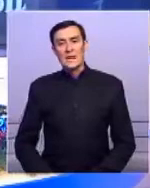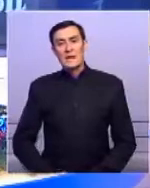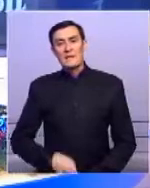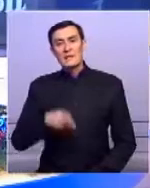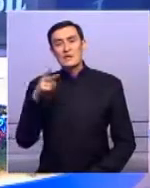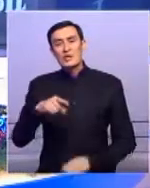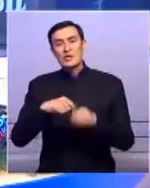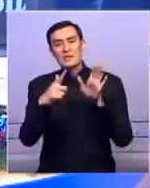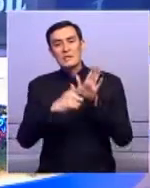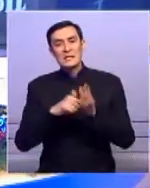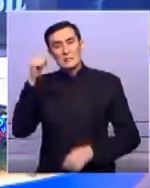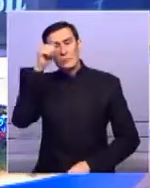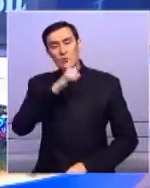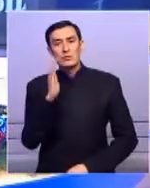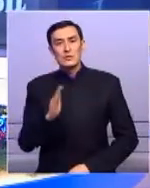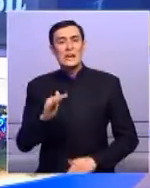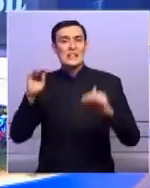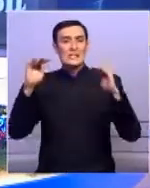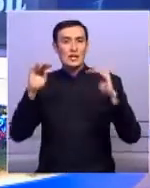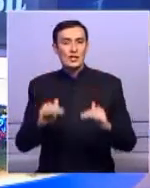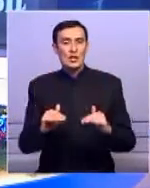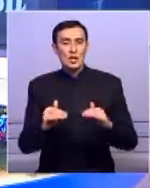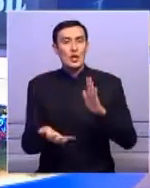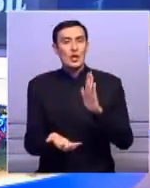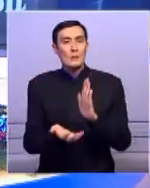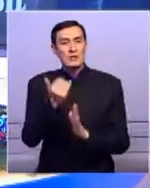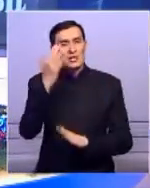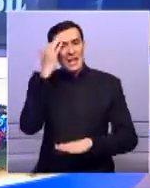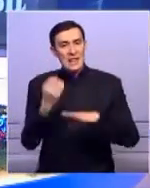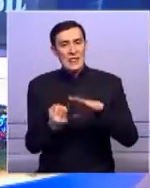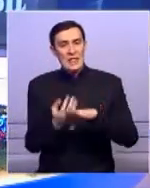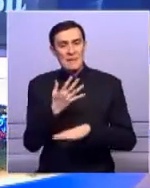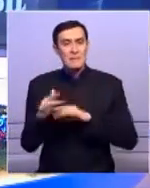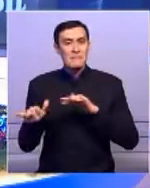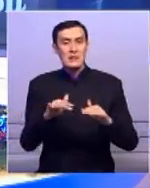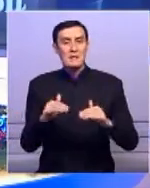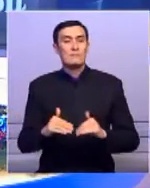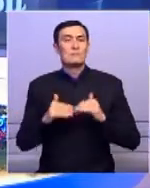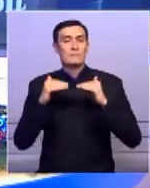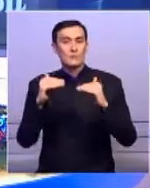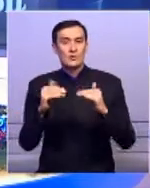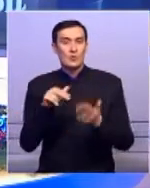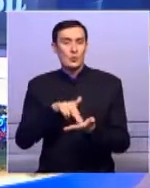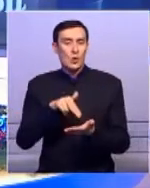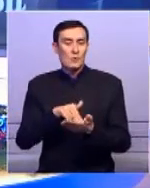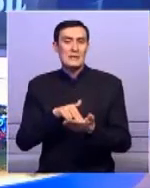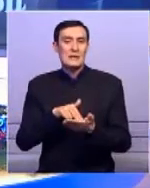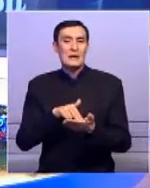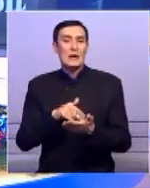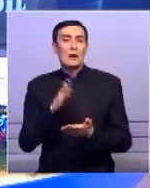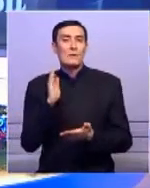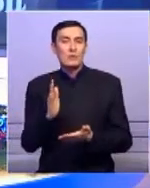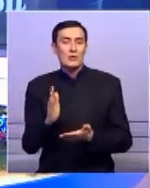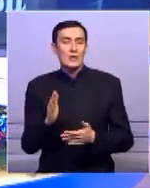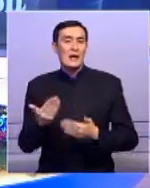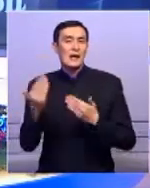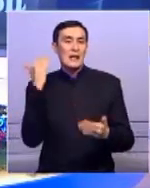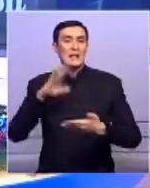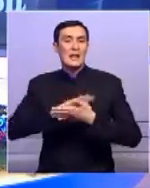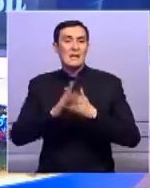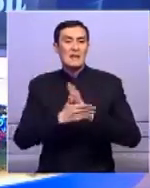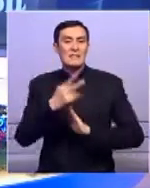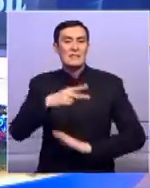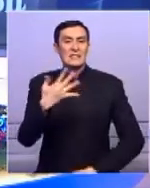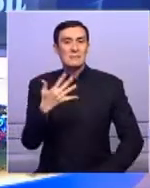В этом году мир ждет резкое сокращение добычи нефти. О мерах, которые призваны придать позитивный импульс ценам на черное золото, ранее